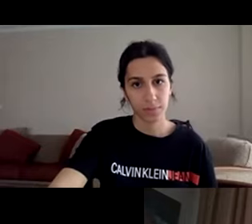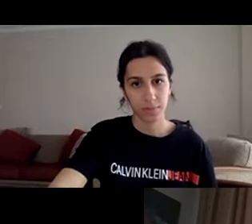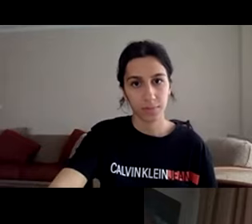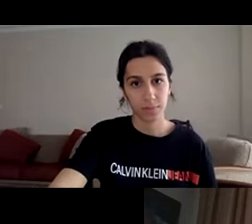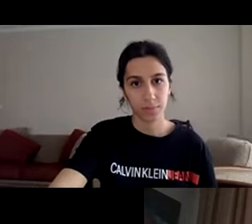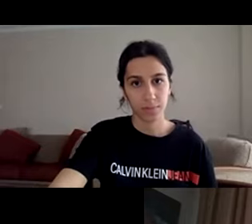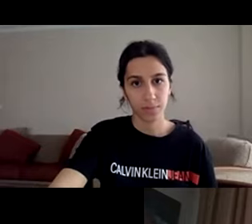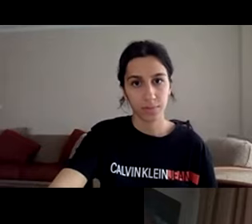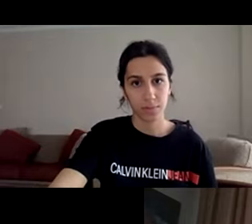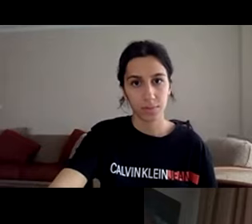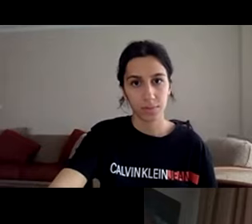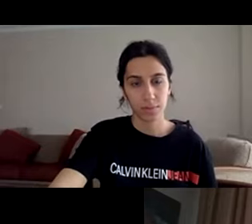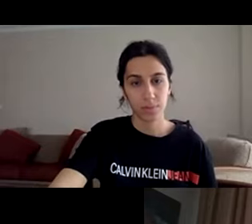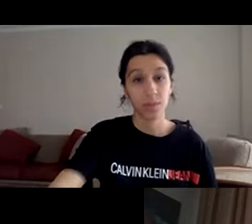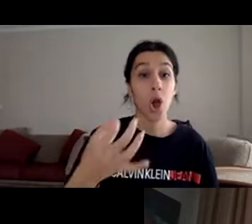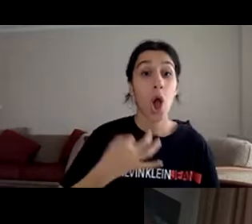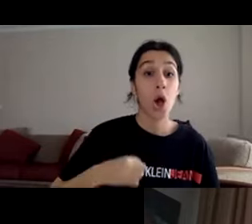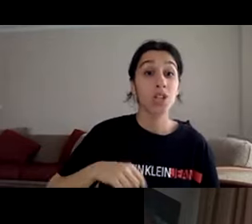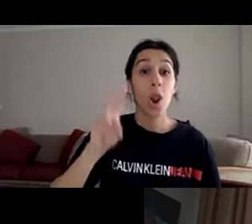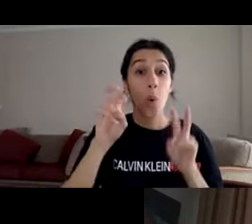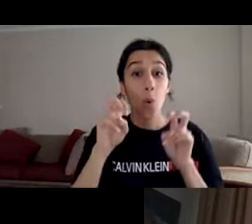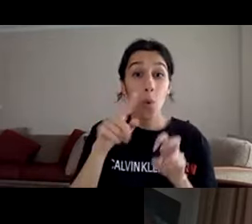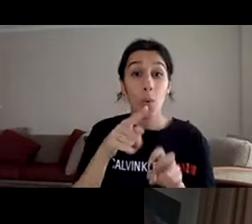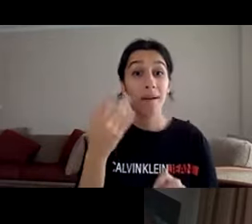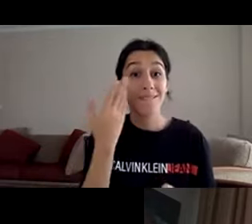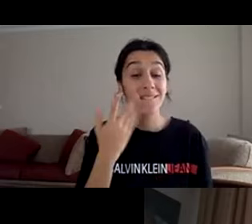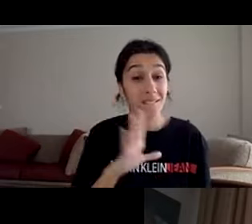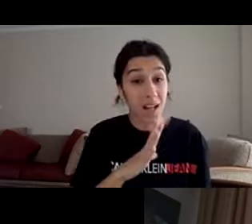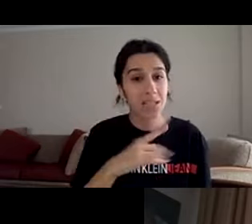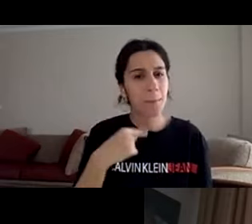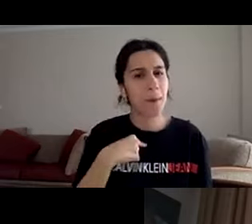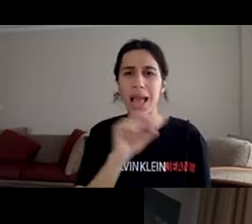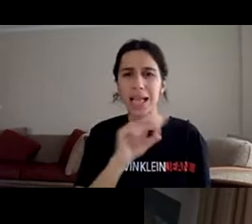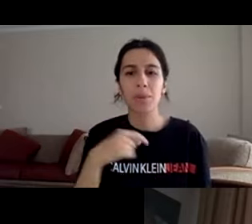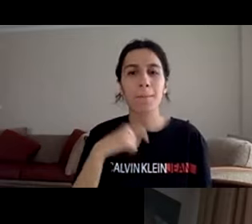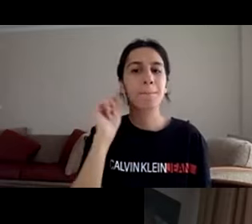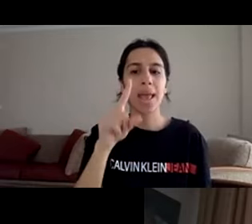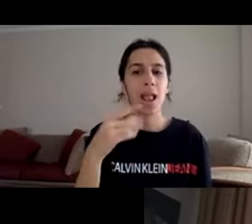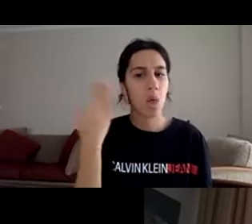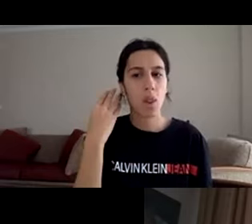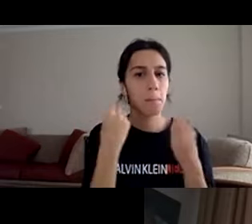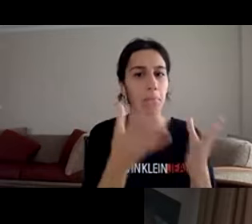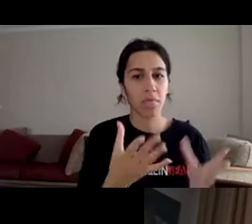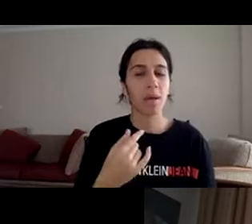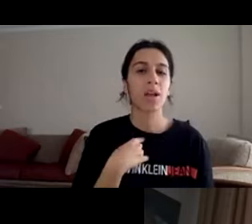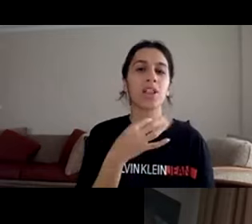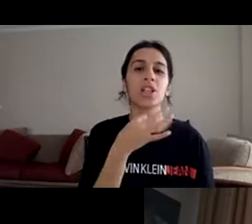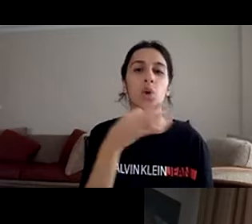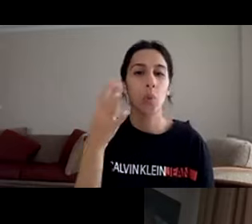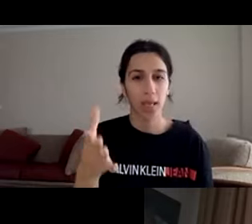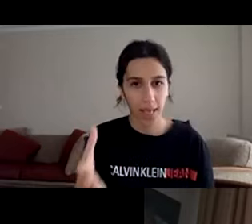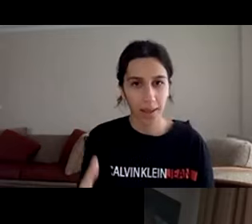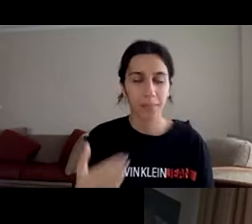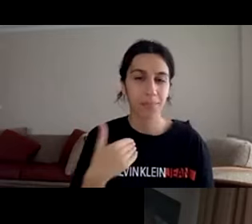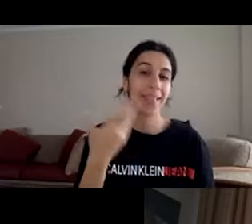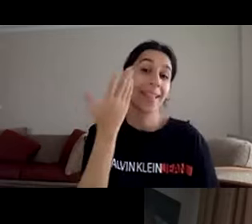belli içeriklere yönelik ilgi olursa hocam arkadaşlar benimle temasa geçsin. Mailinizi yazdınız zaten. Çok teşekkür ederim. Evet. Ben teşekkür ederim. Benim için büyük